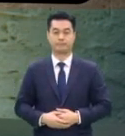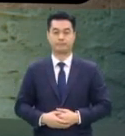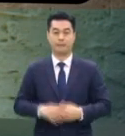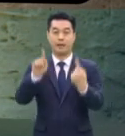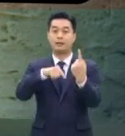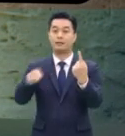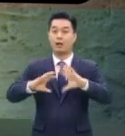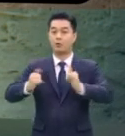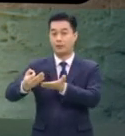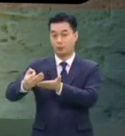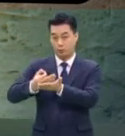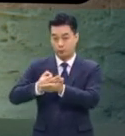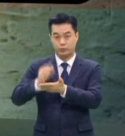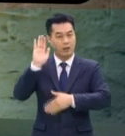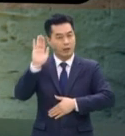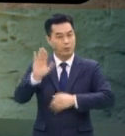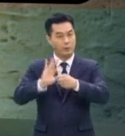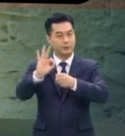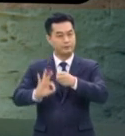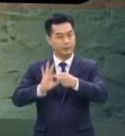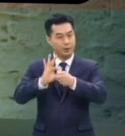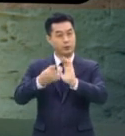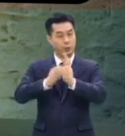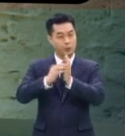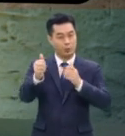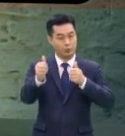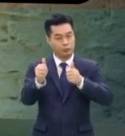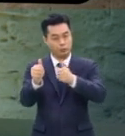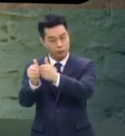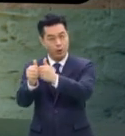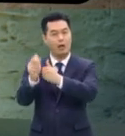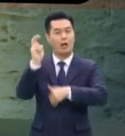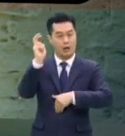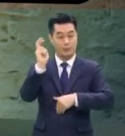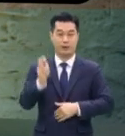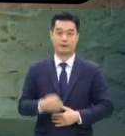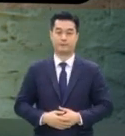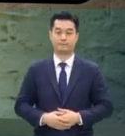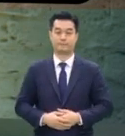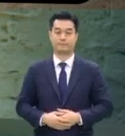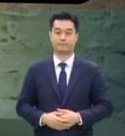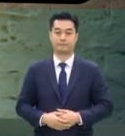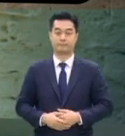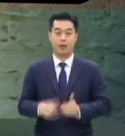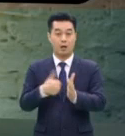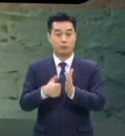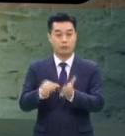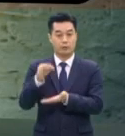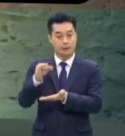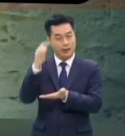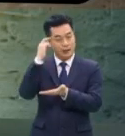1인당 국민소득은 길어도 10년 내에 쥬얼 할 수 있을 것으로 보입니다 물가를